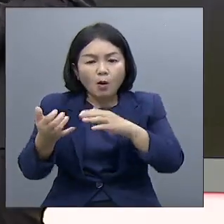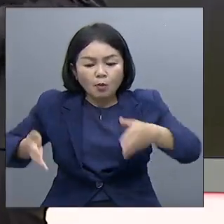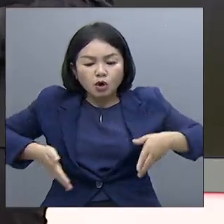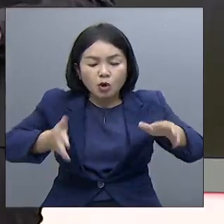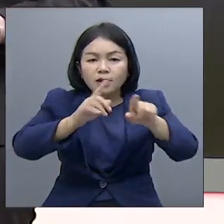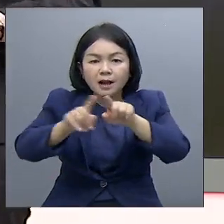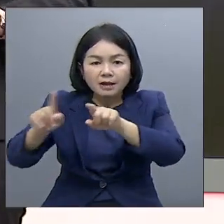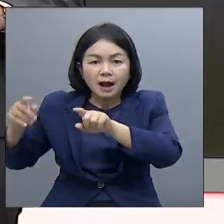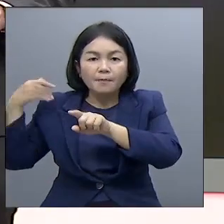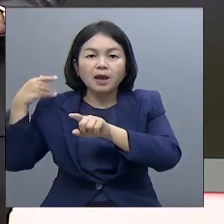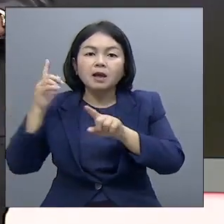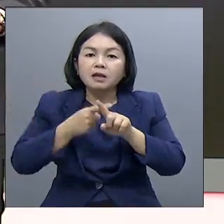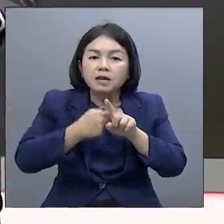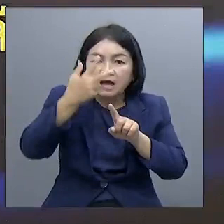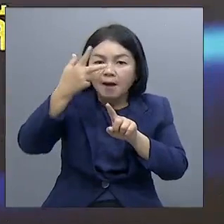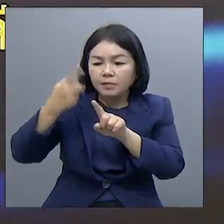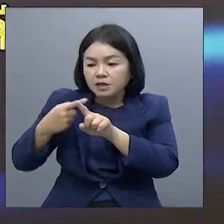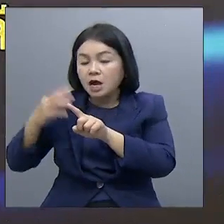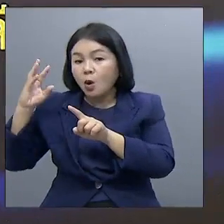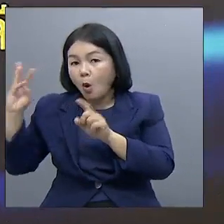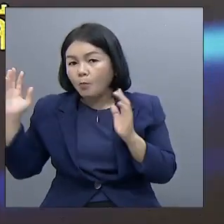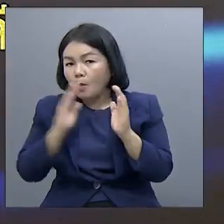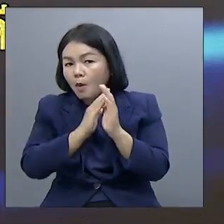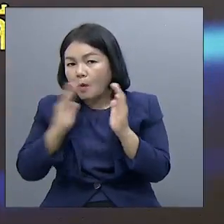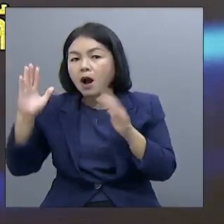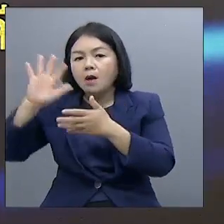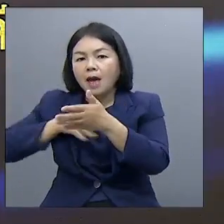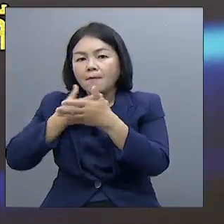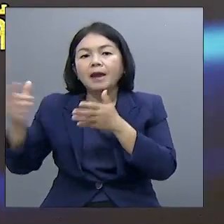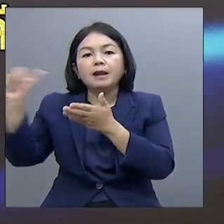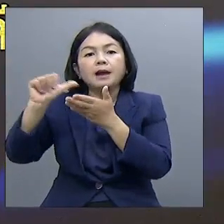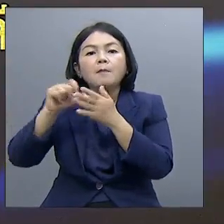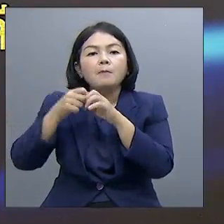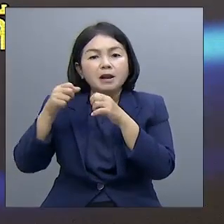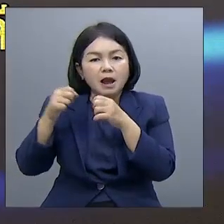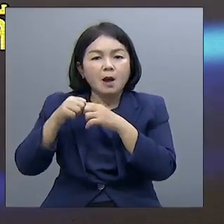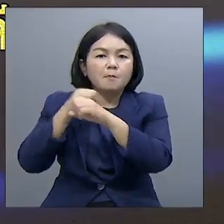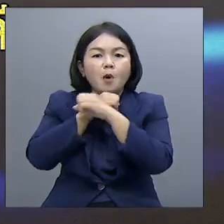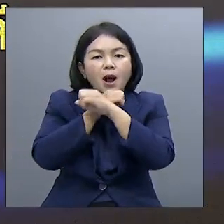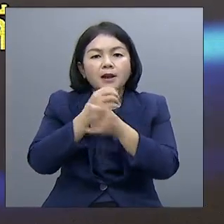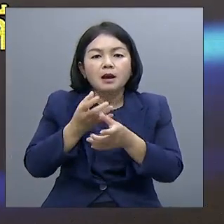3แล้วก็6เดือนเพื่อที่จะออกมาตรการระยะยาวมาแก้ไขปัญหาเรื่องนี้ครับ